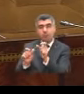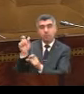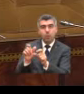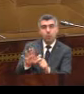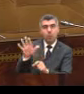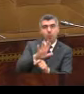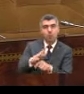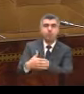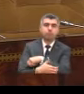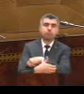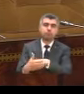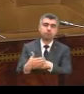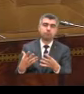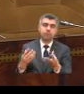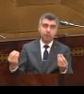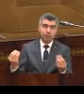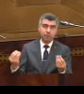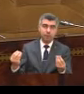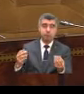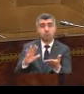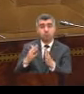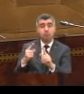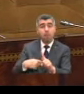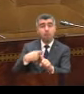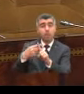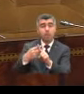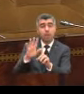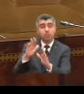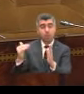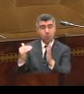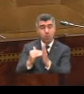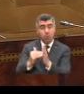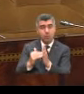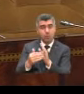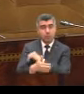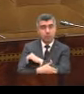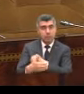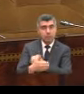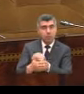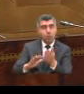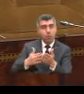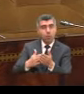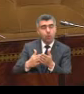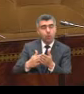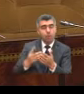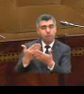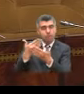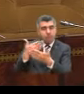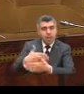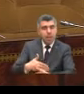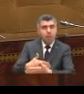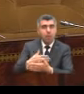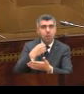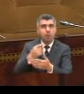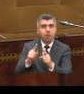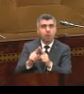كتعيش الهشاشة، لأن أكثر من 5 ملايين ديال الأسر المغربية لقات راسها في ليلتها قبل من نهارها